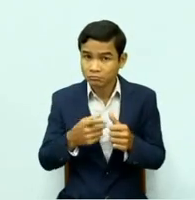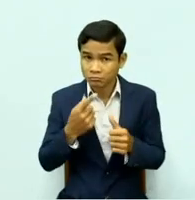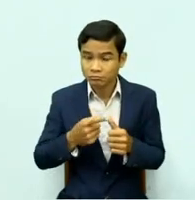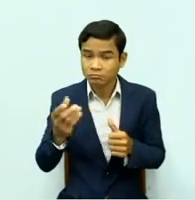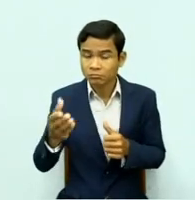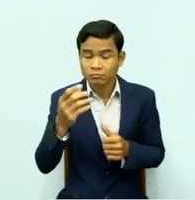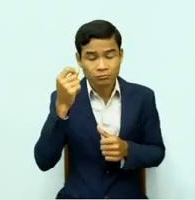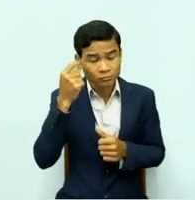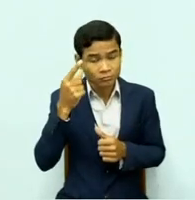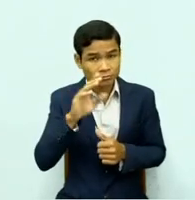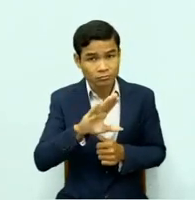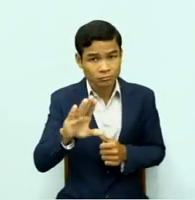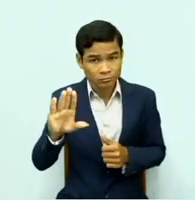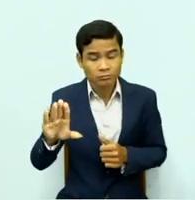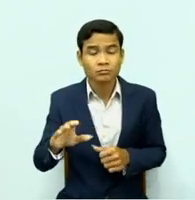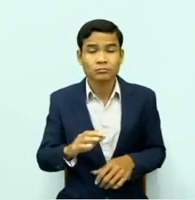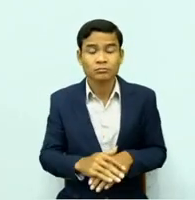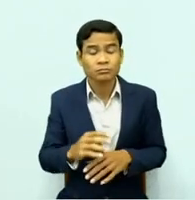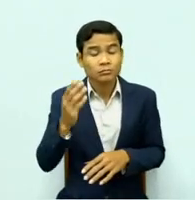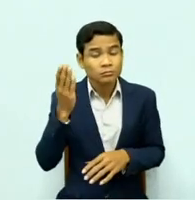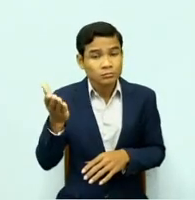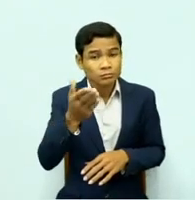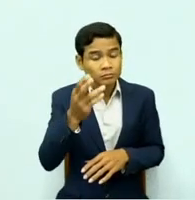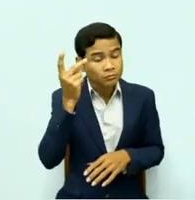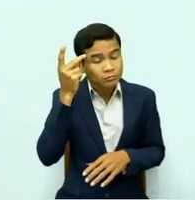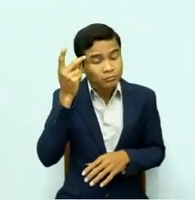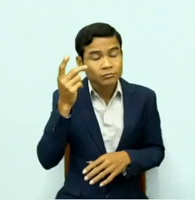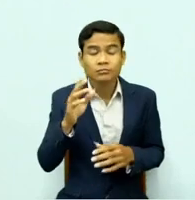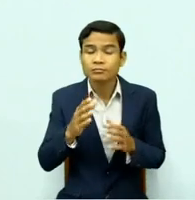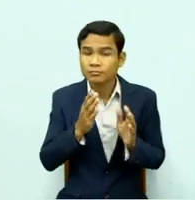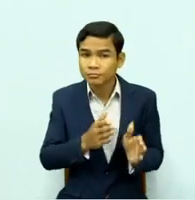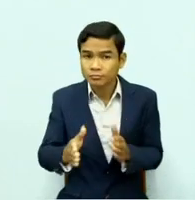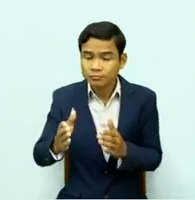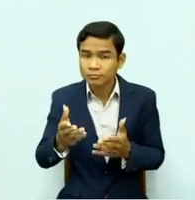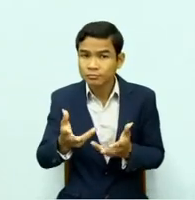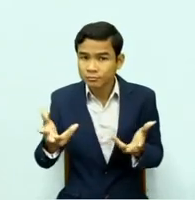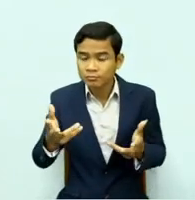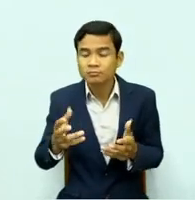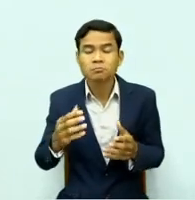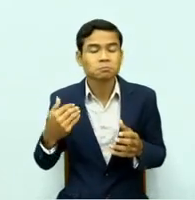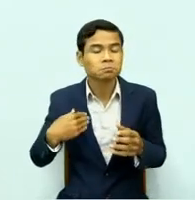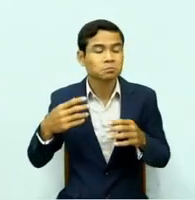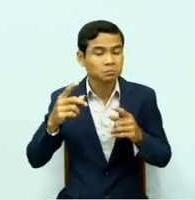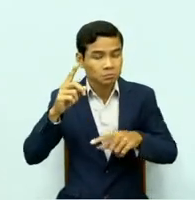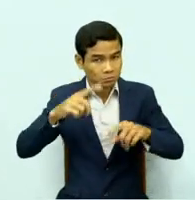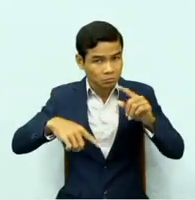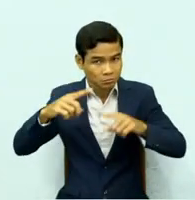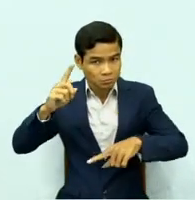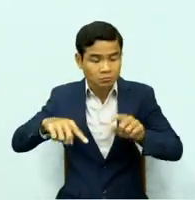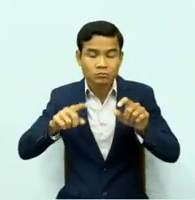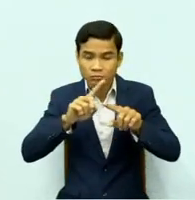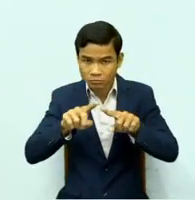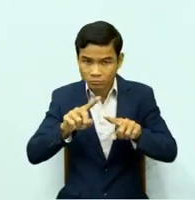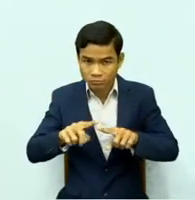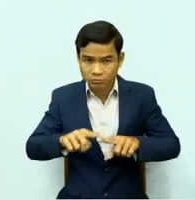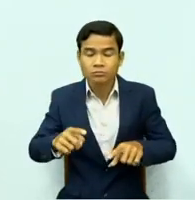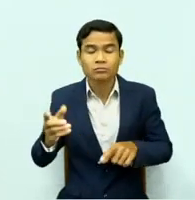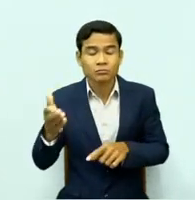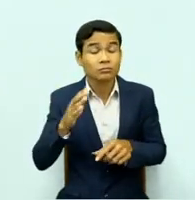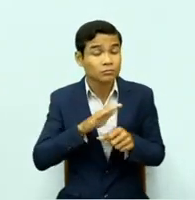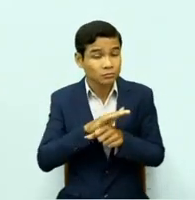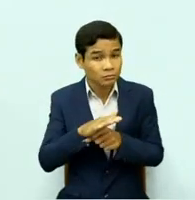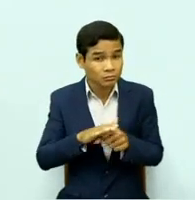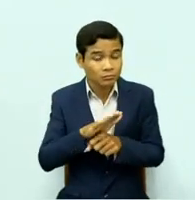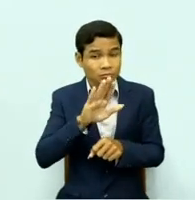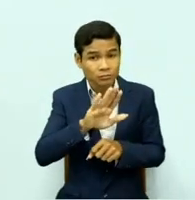ការ យល់ របស់ កូន ណា ណា ចា កូន អាច នឹង មាន រូប ភាព ផ្សេង ផ្សេង គ្នា ទៅ តាម ចំណង ចំណុច ចិត្ត ឲ្យ កូន ចង់ រៀប មែន